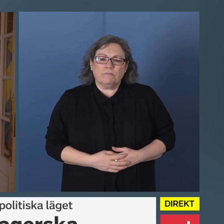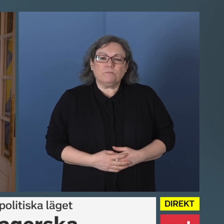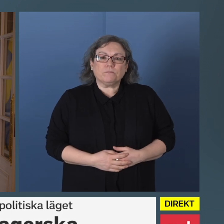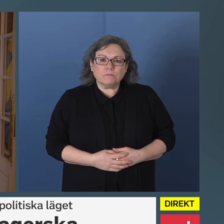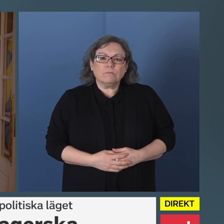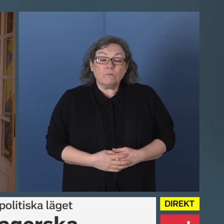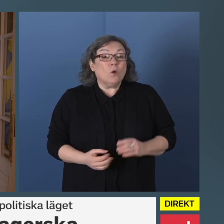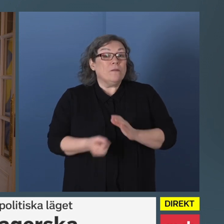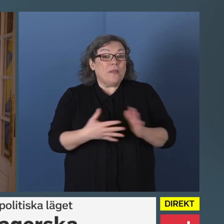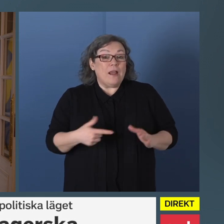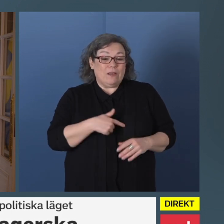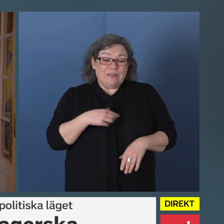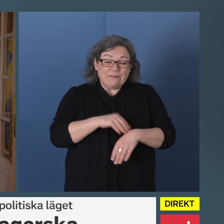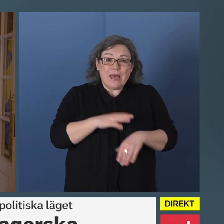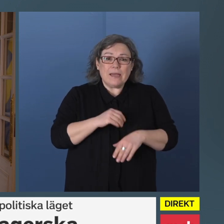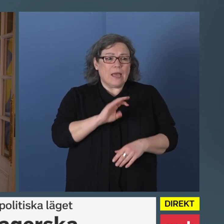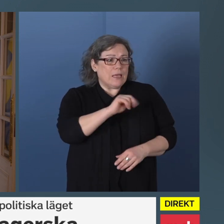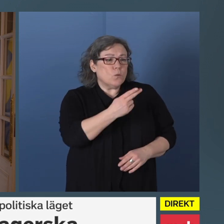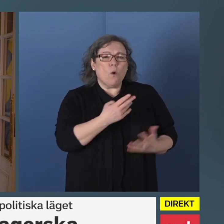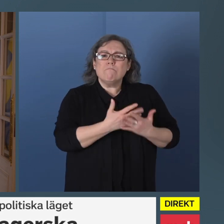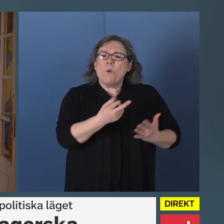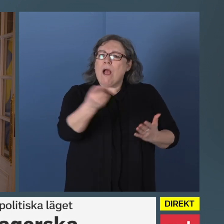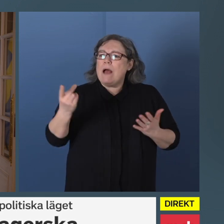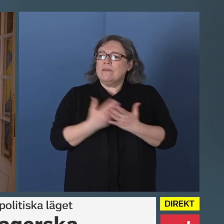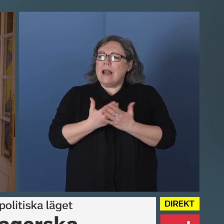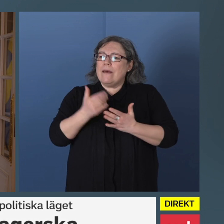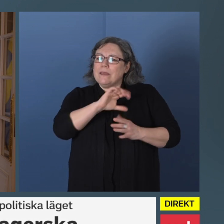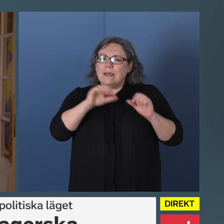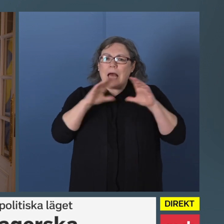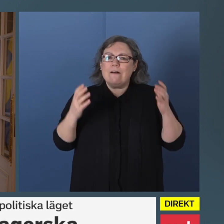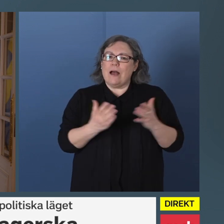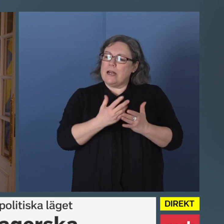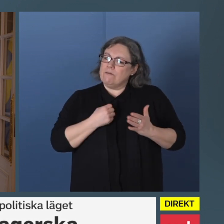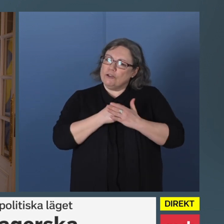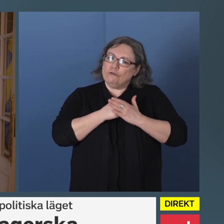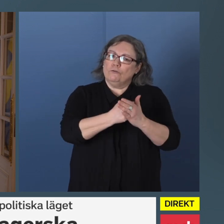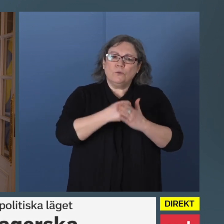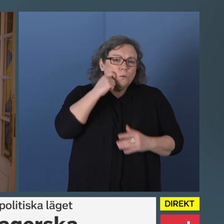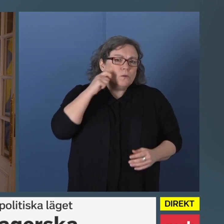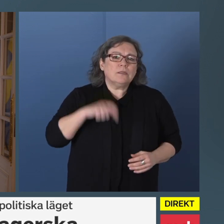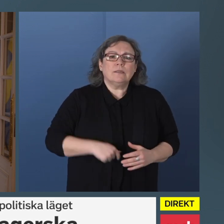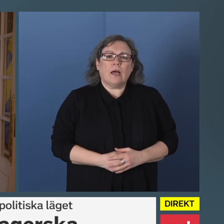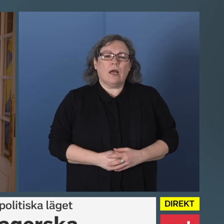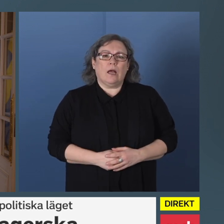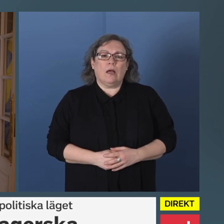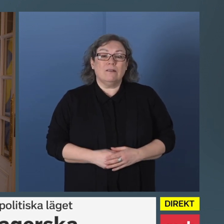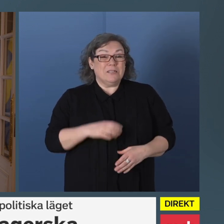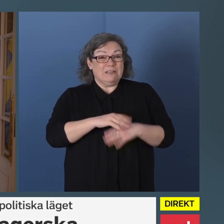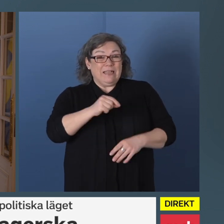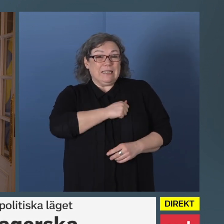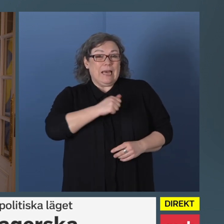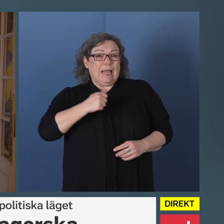Därför sluter Sverige, EU och många andra världens länder upp bakom Ukraina. Och den svenska